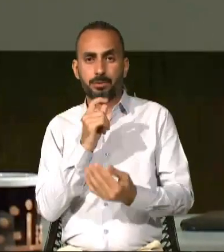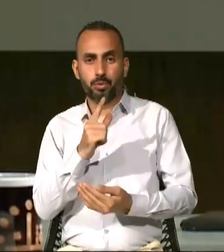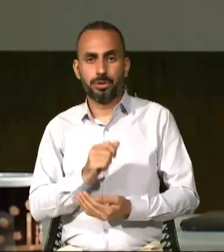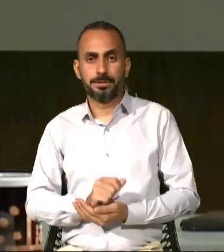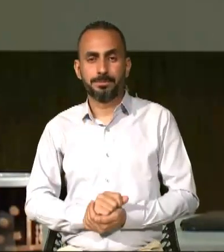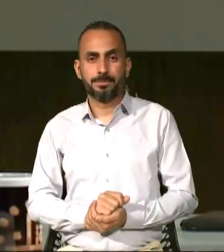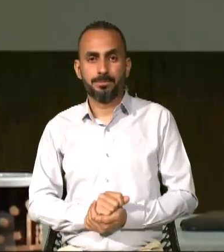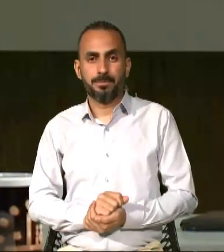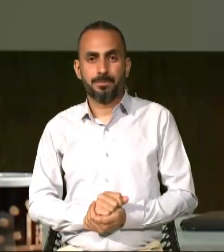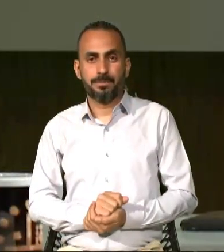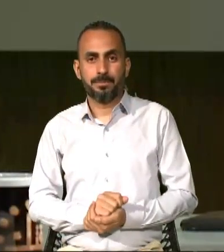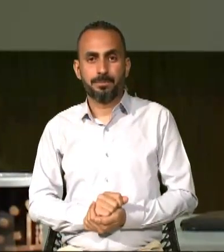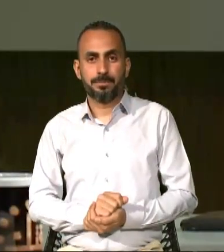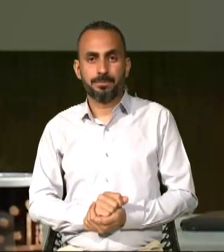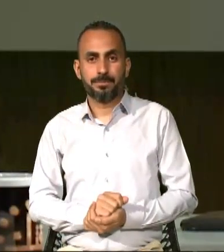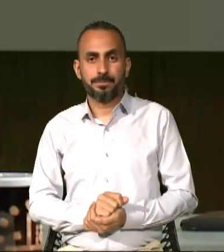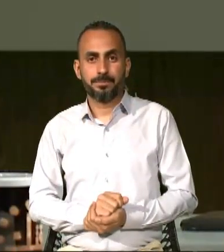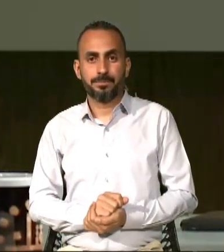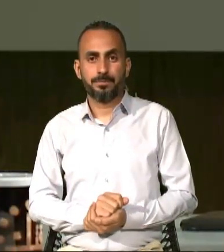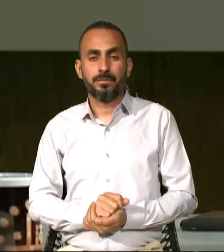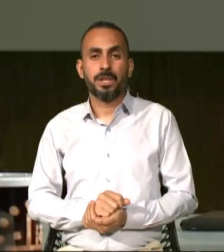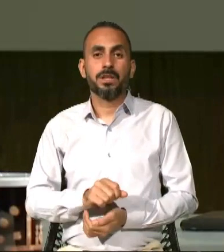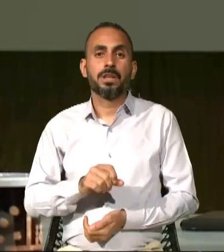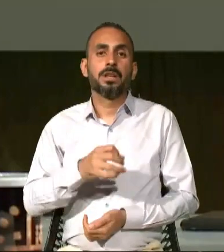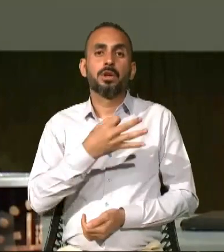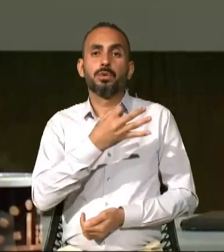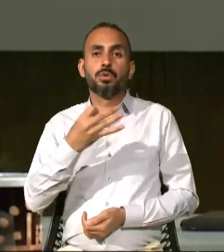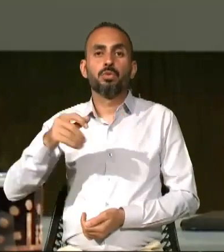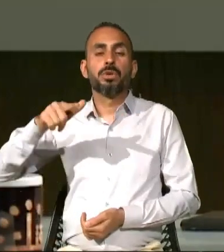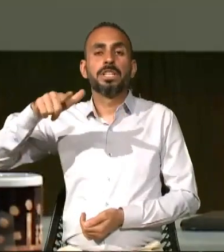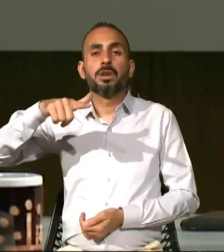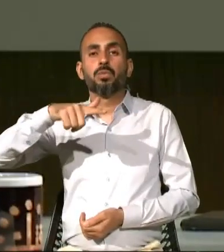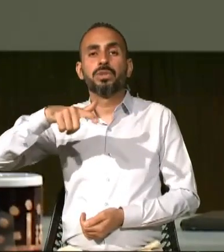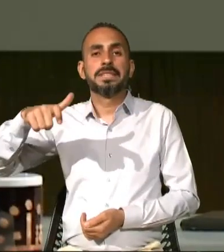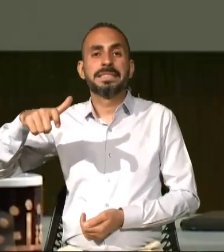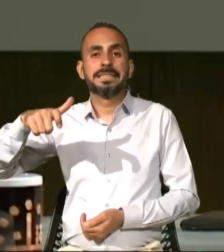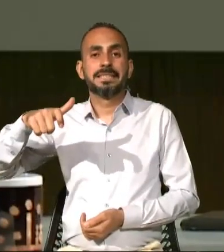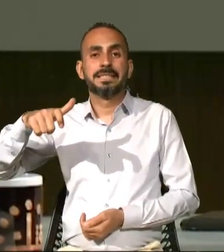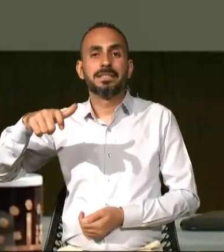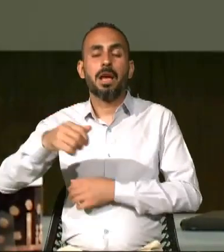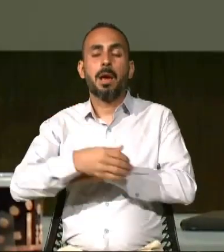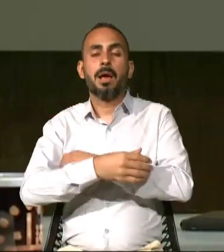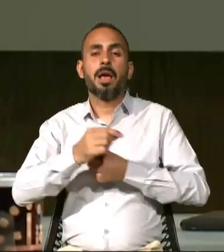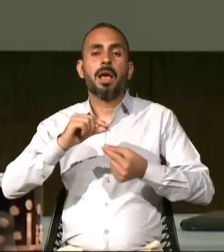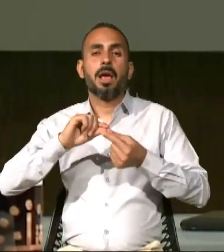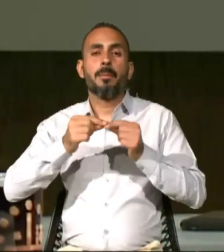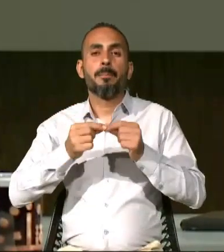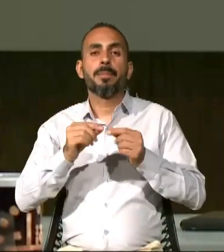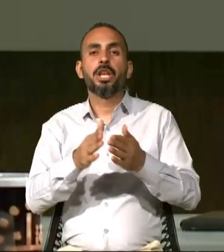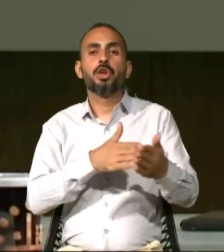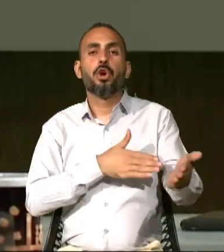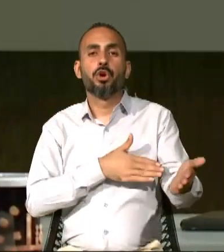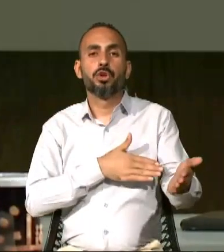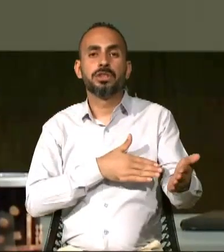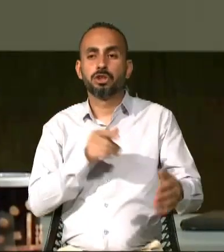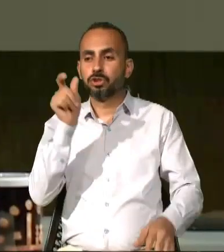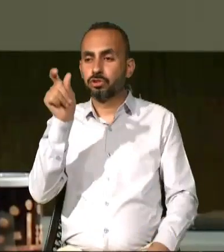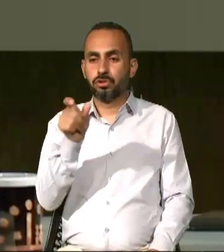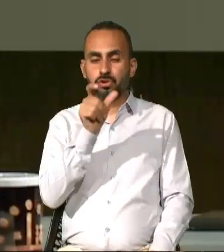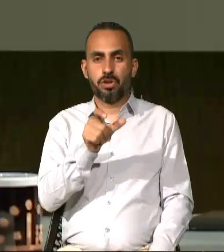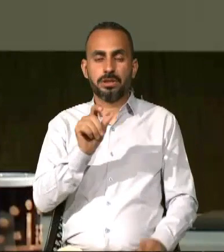علينا يعني. بيقول لك يعاني 360 مليون شخص عالميا، يعني